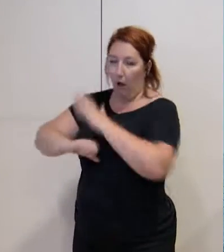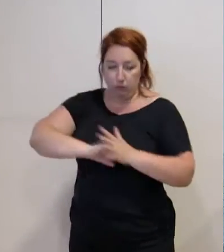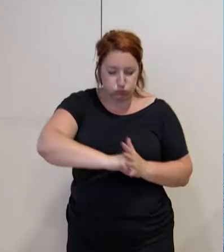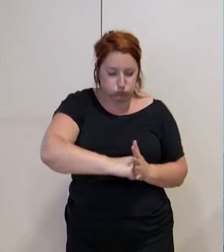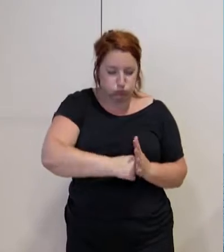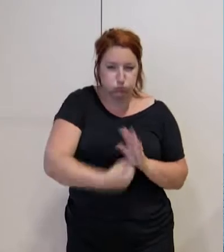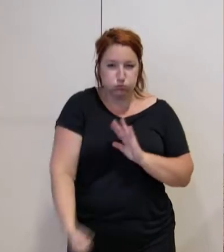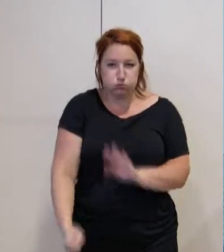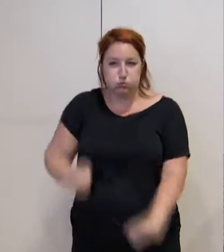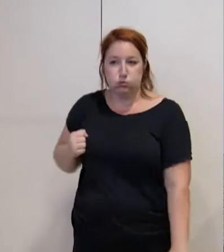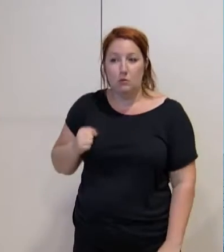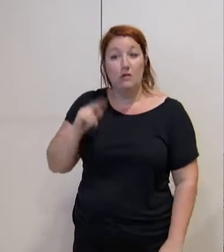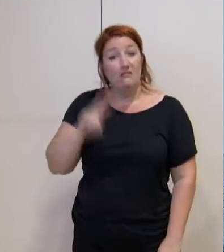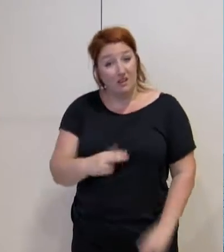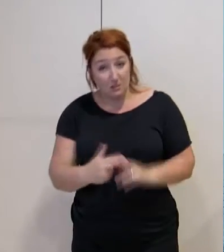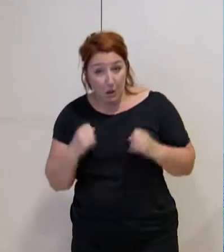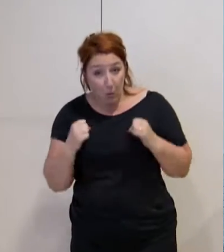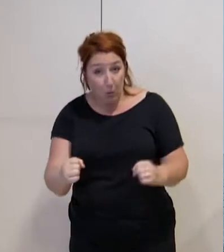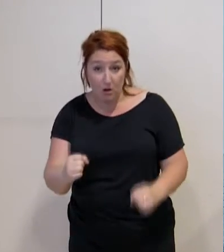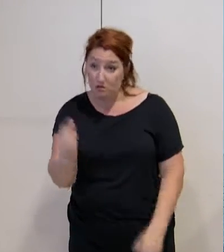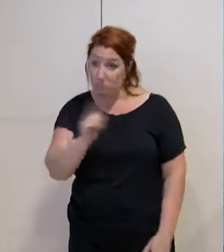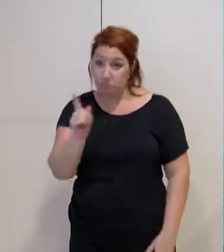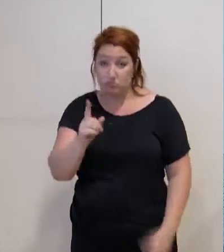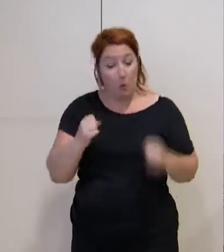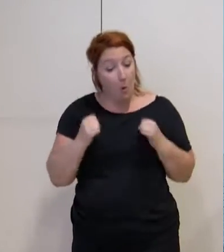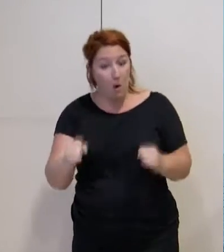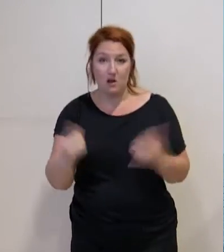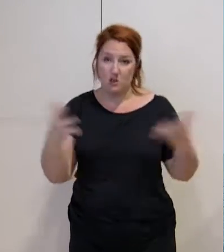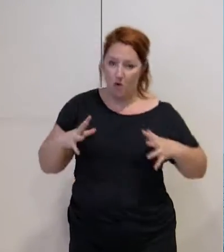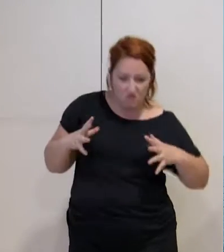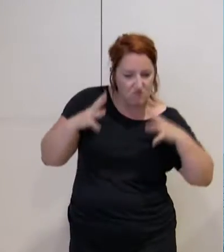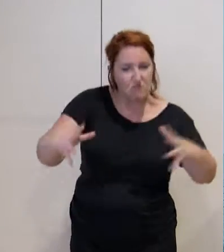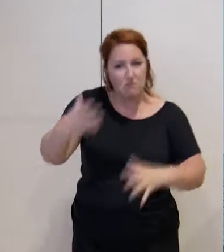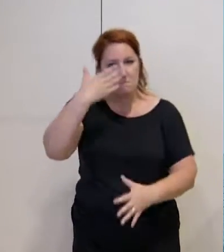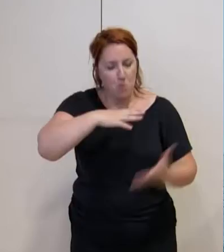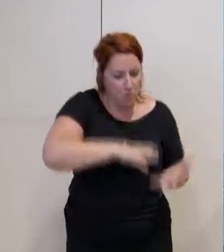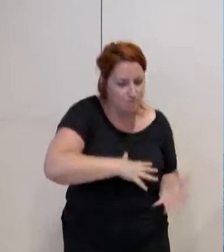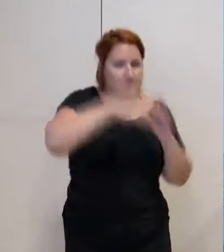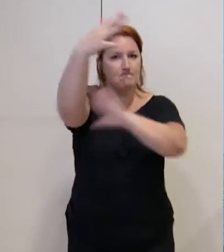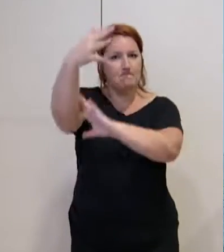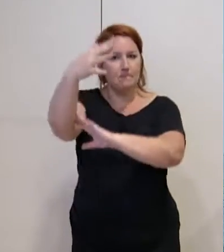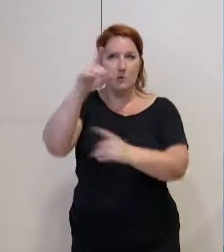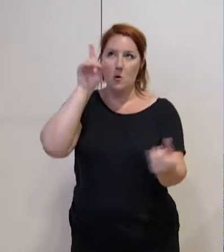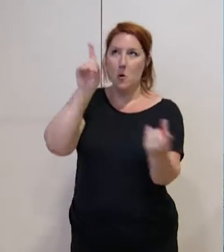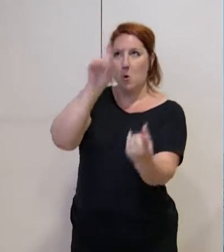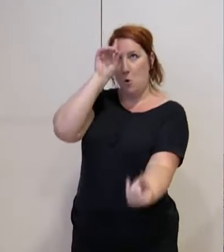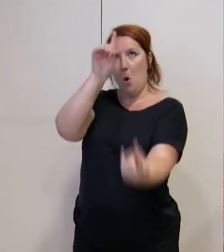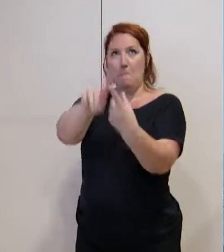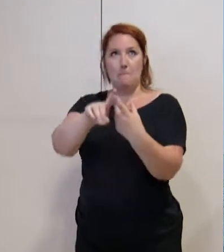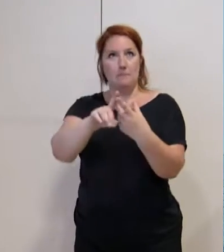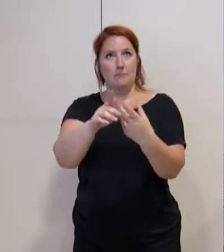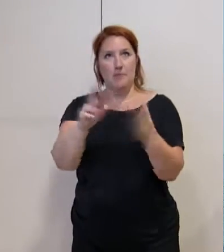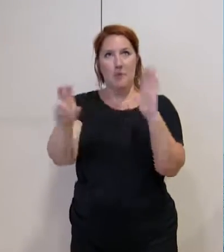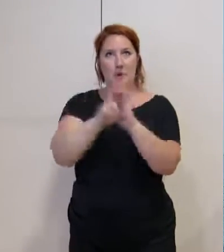pour faire cela. Le courage aurait été de se donner les moyens pour faire mieux encore, par fidélité à ce qui constitue l'histoire même de